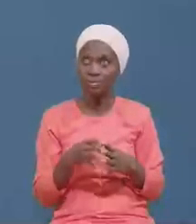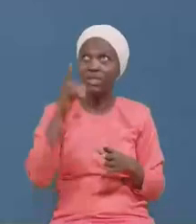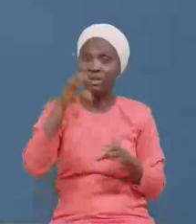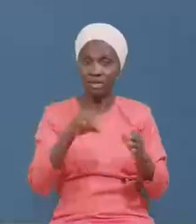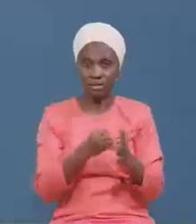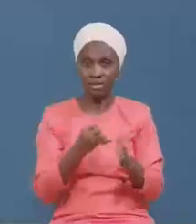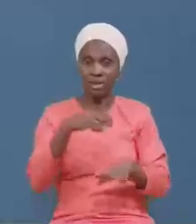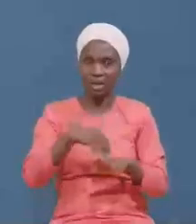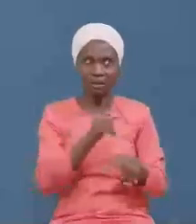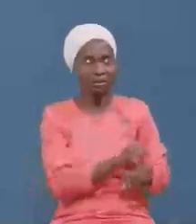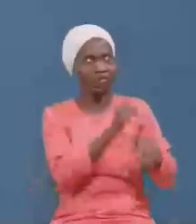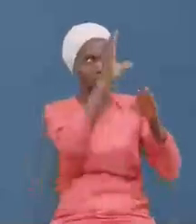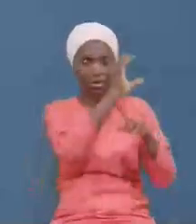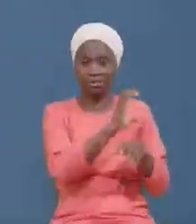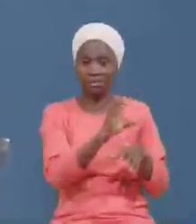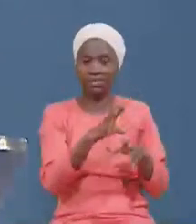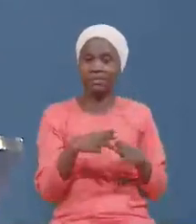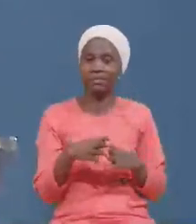calvaire.